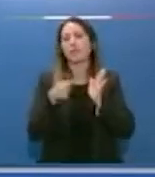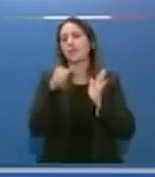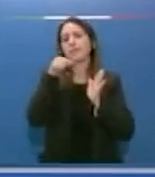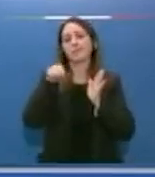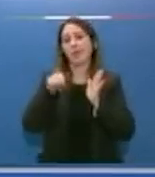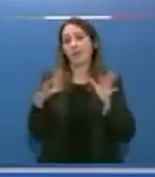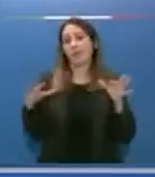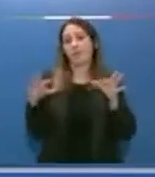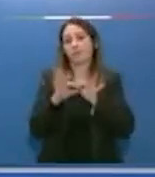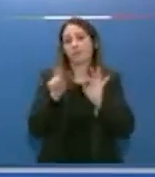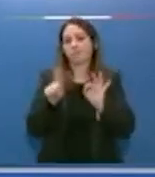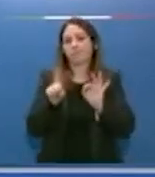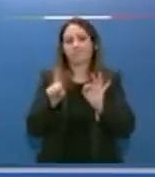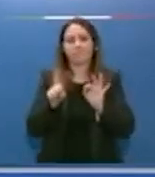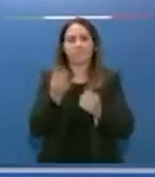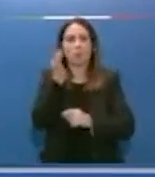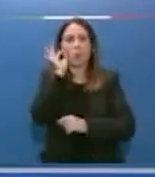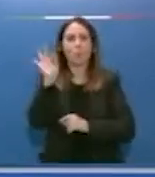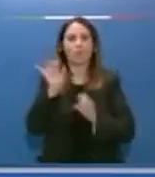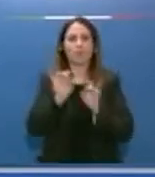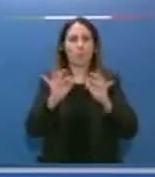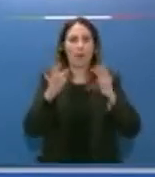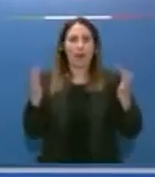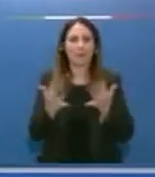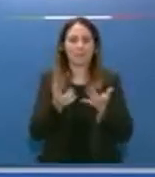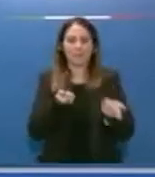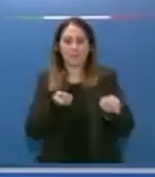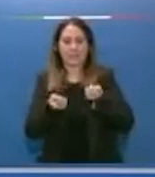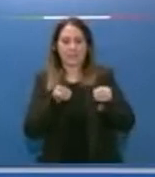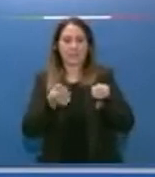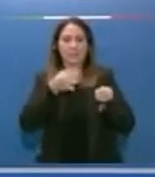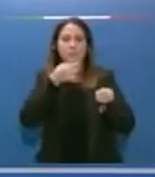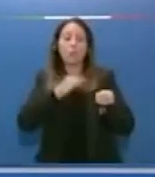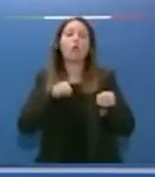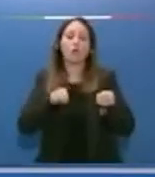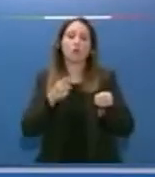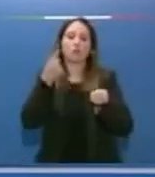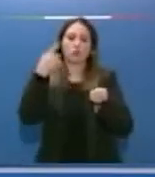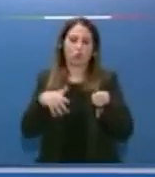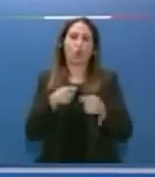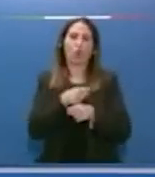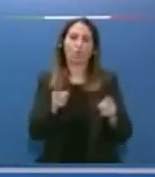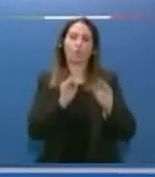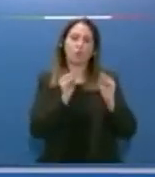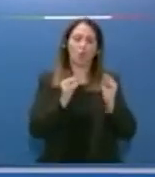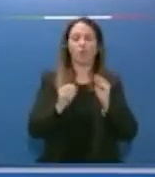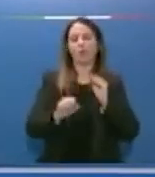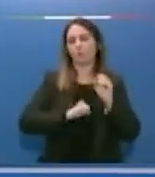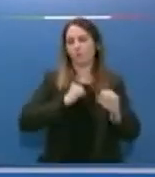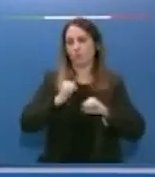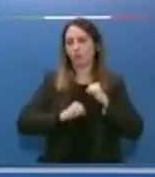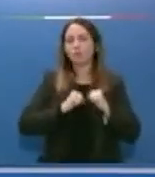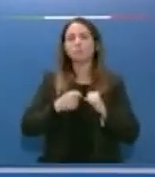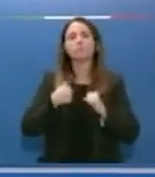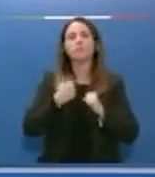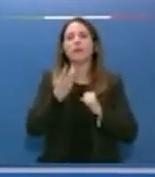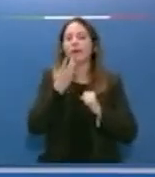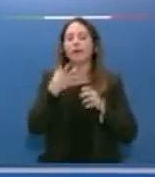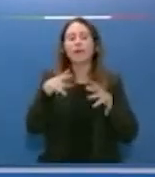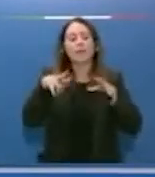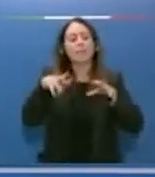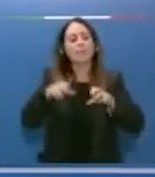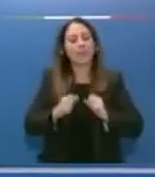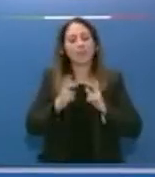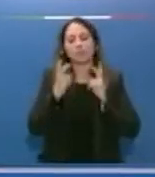la pandemia e come ho detto facciamo faremo di tutto per evitare che quell